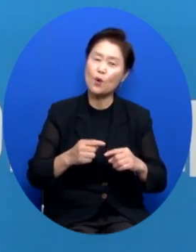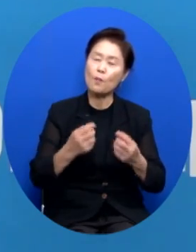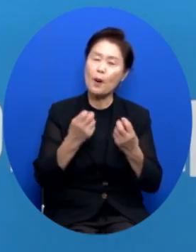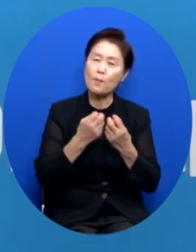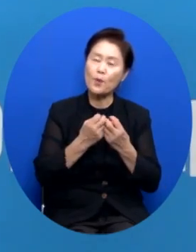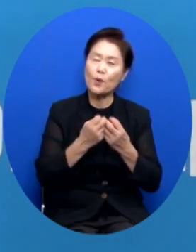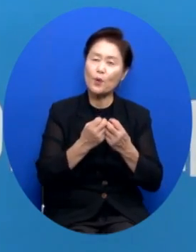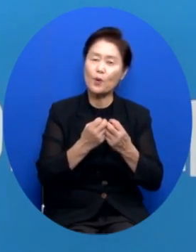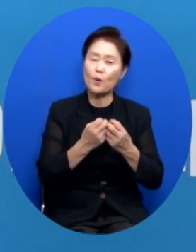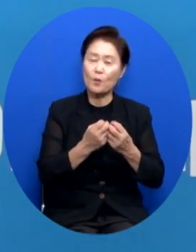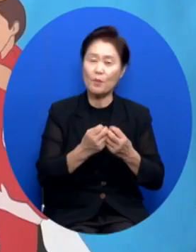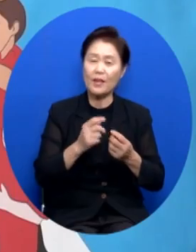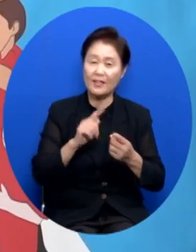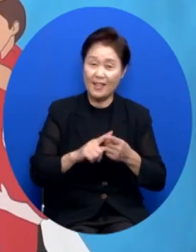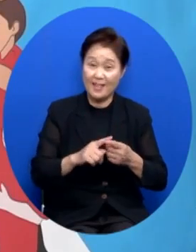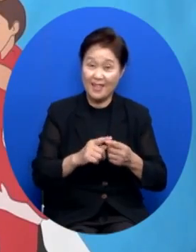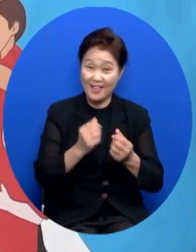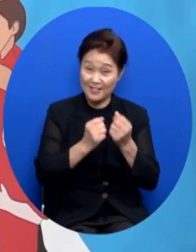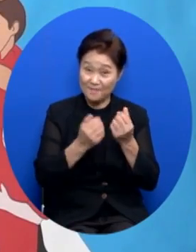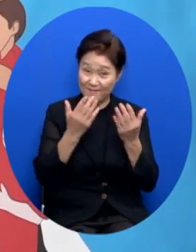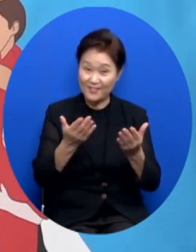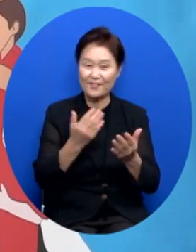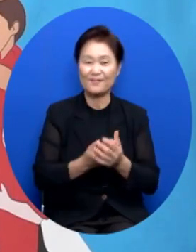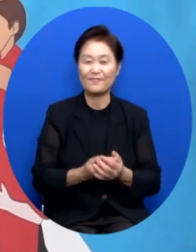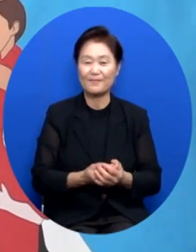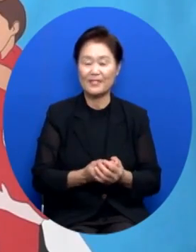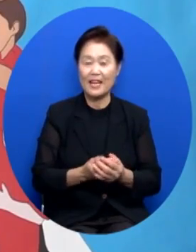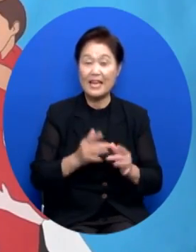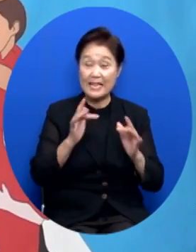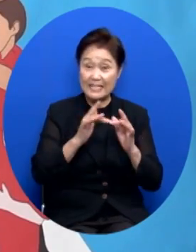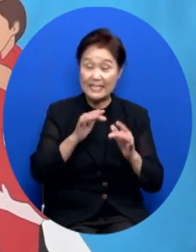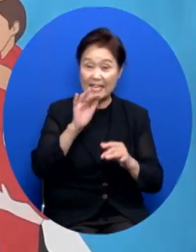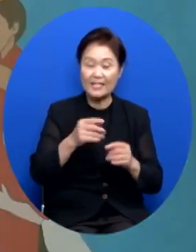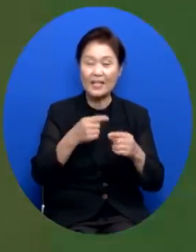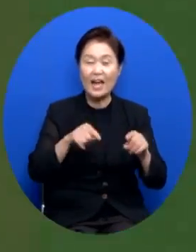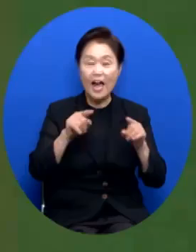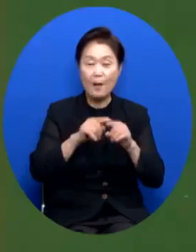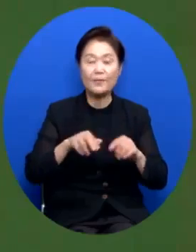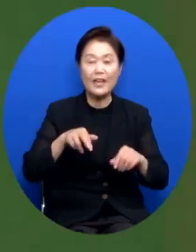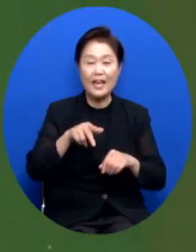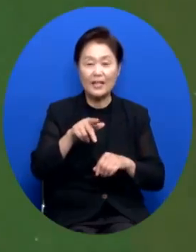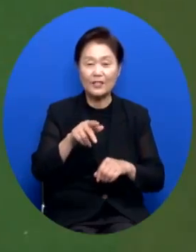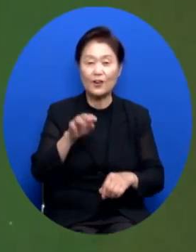방법 소개를 좀 해주십시오. 포털 사이트에서 함께 걸어요 MyOK,